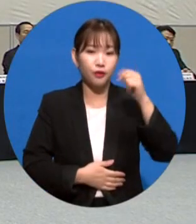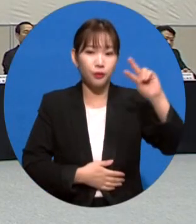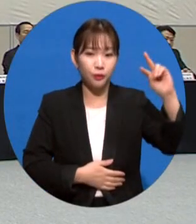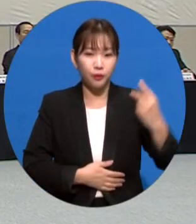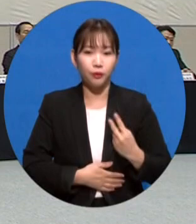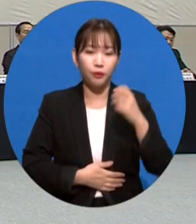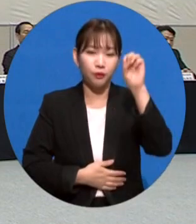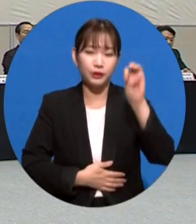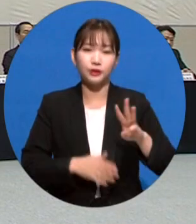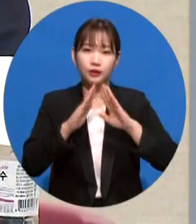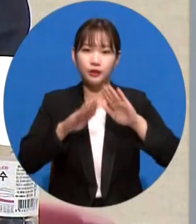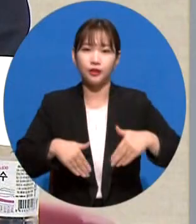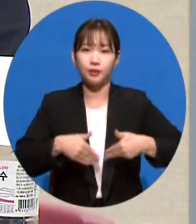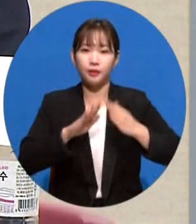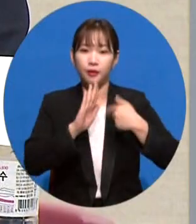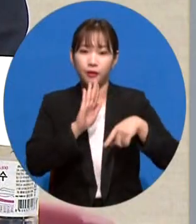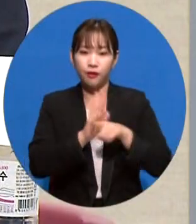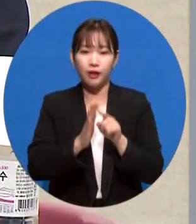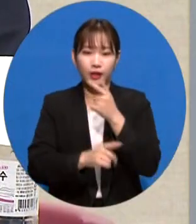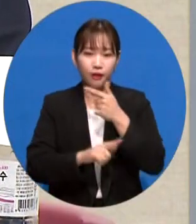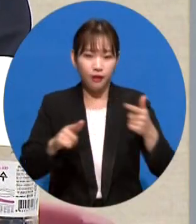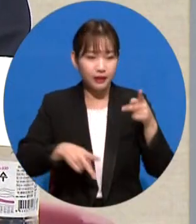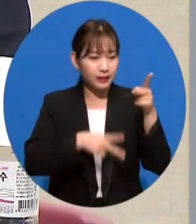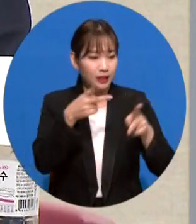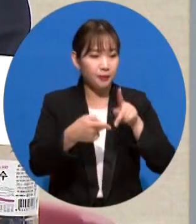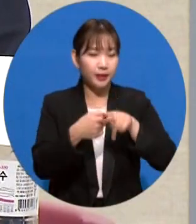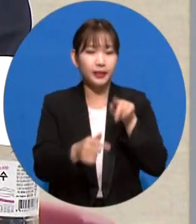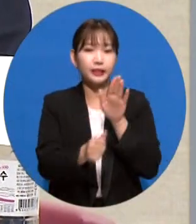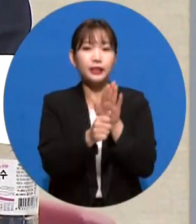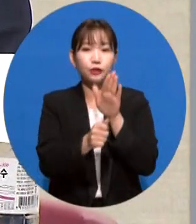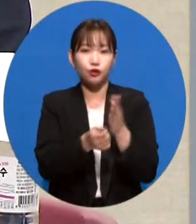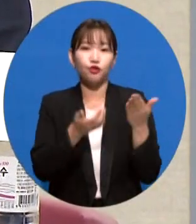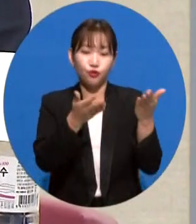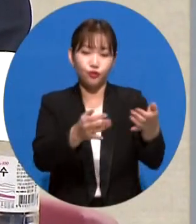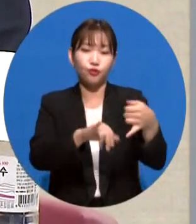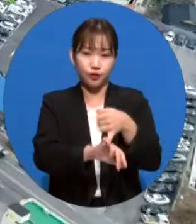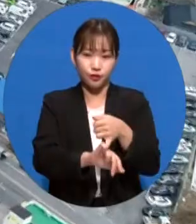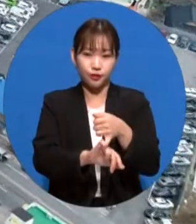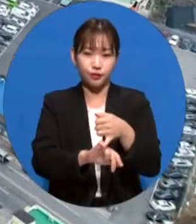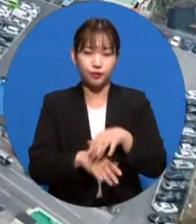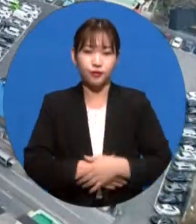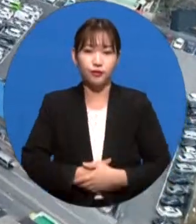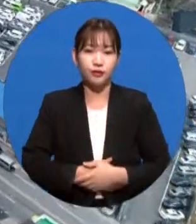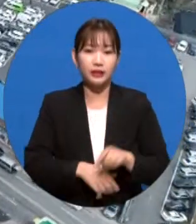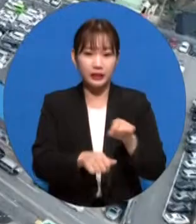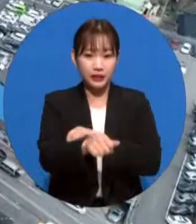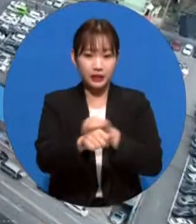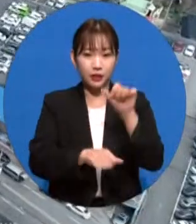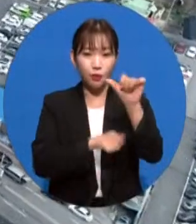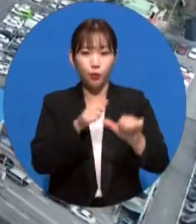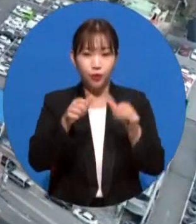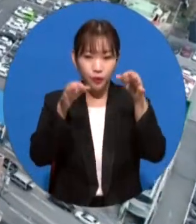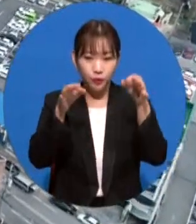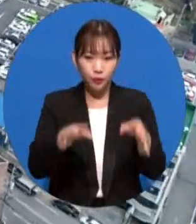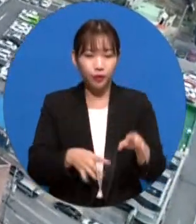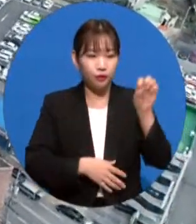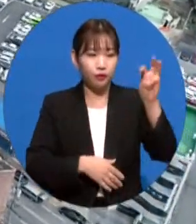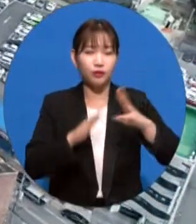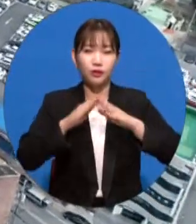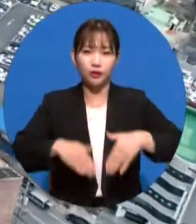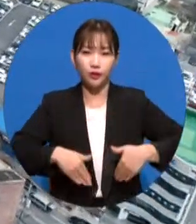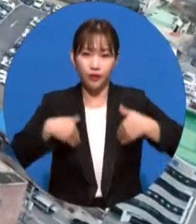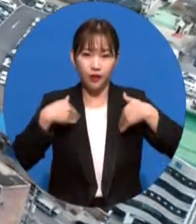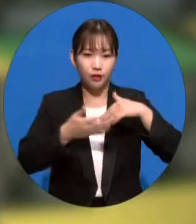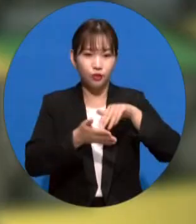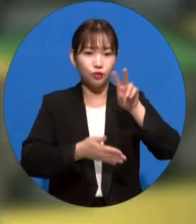돌아오는 광주 전남을 위해 각종 숙원 사업에 대한 지원도 약속했습니다. 특히 지난 5년 동안 광주